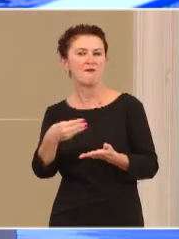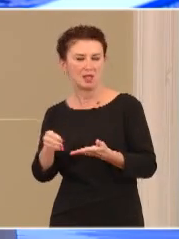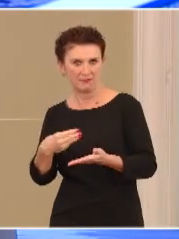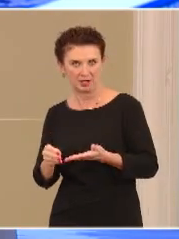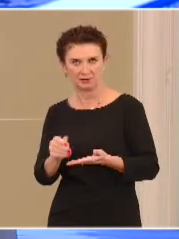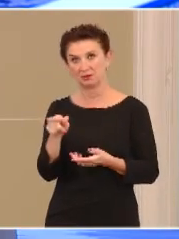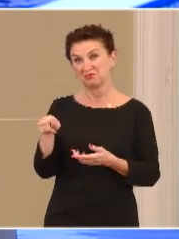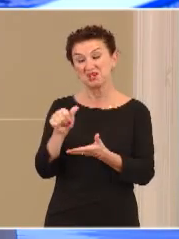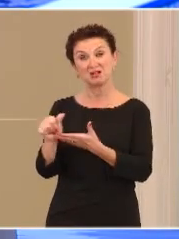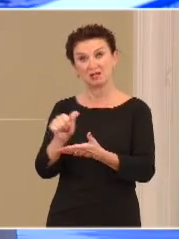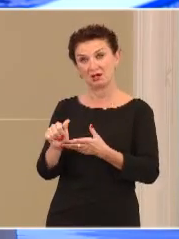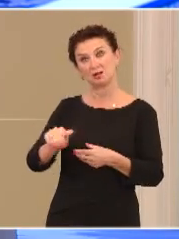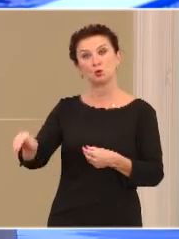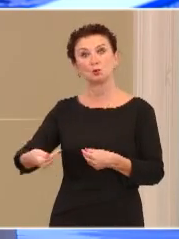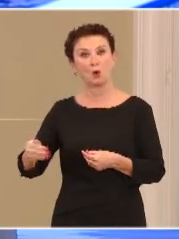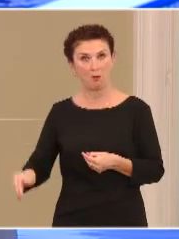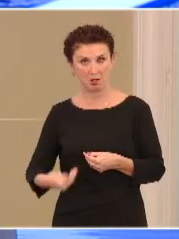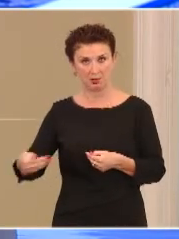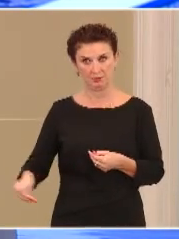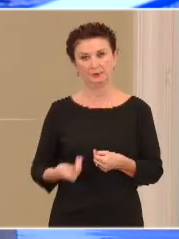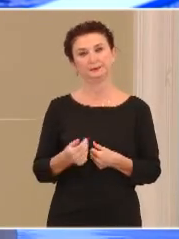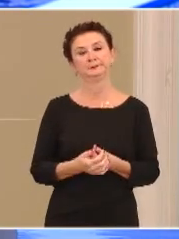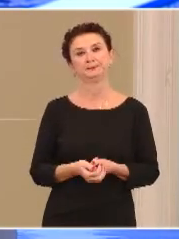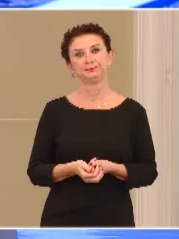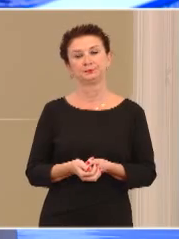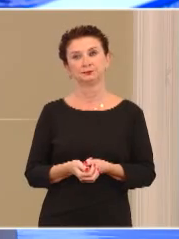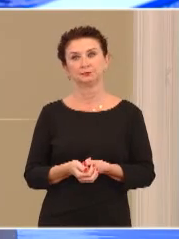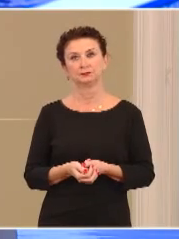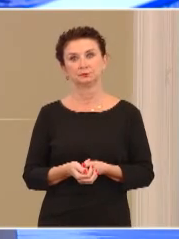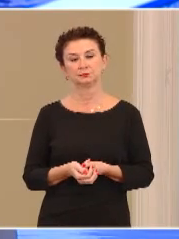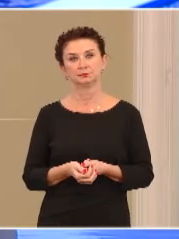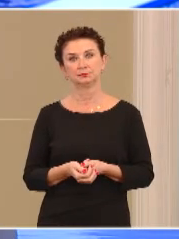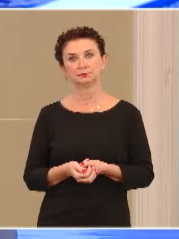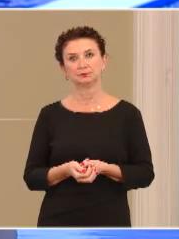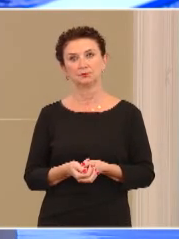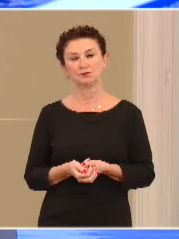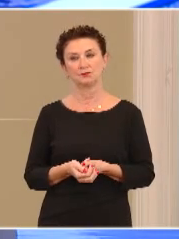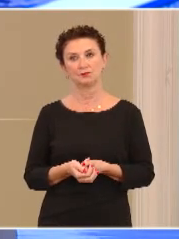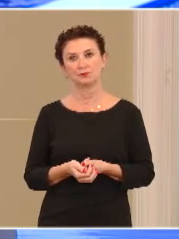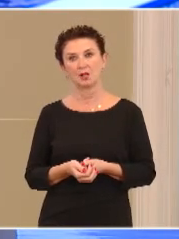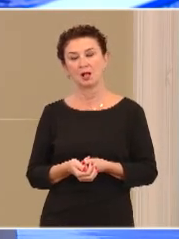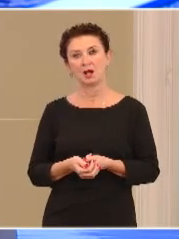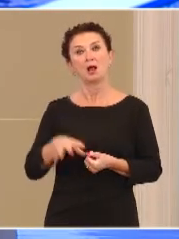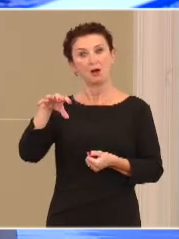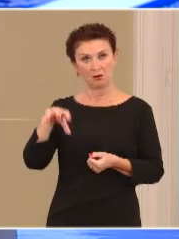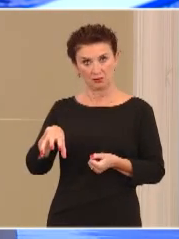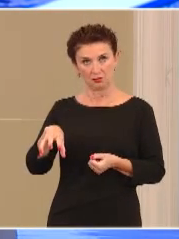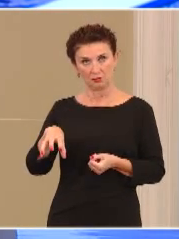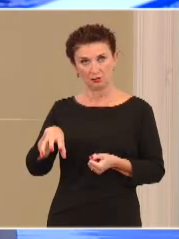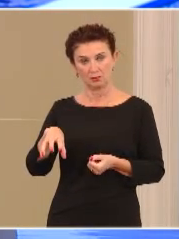kopalń. Poza tą kompanią znalazło się już ponad